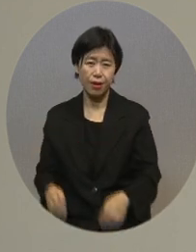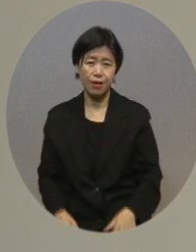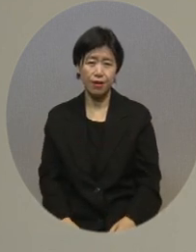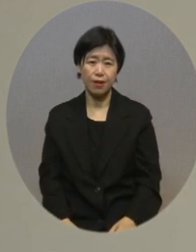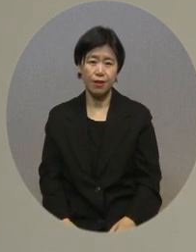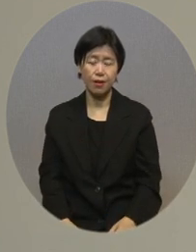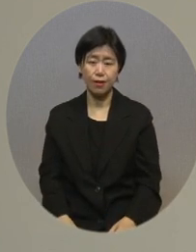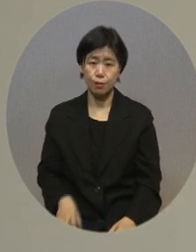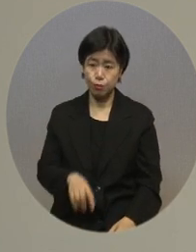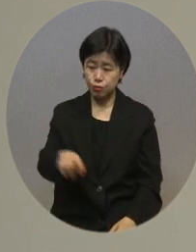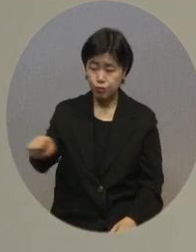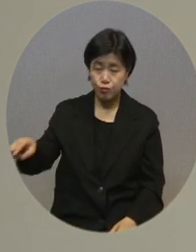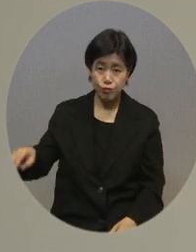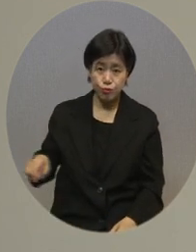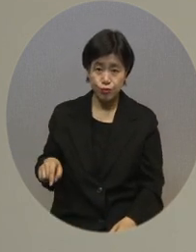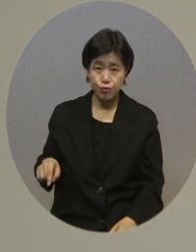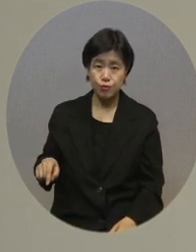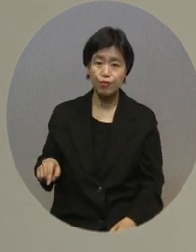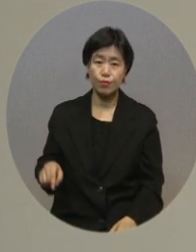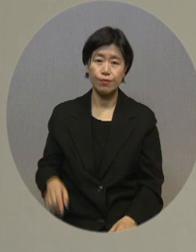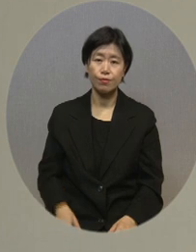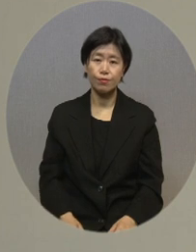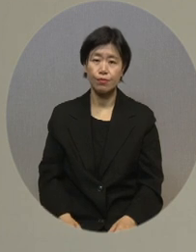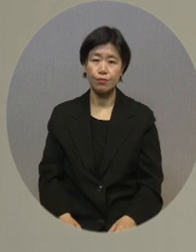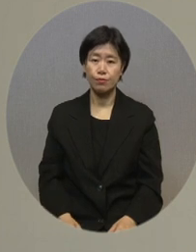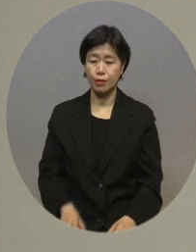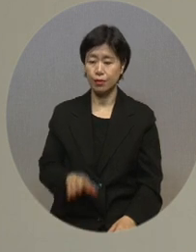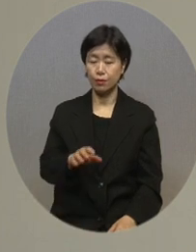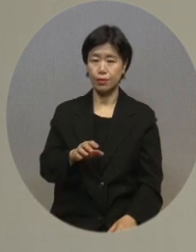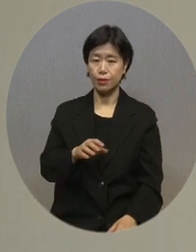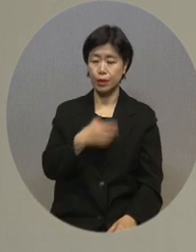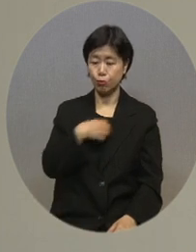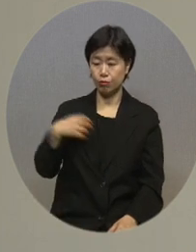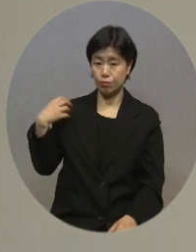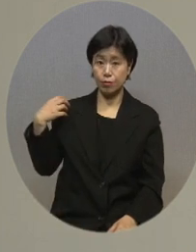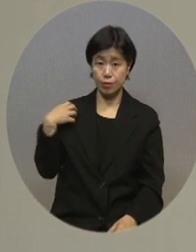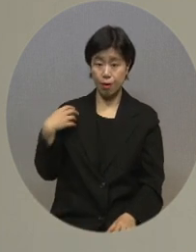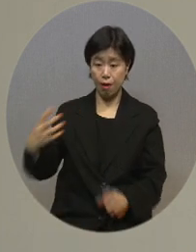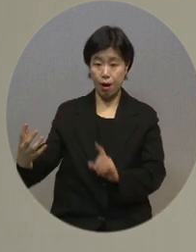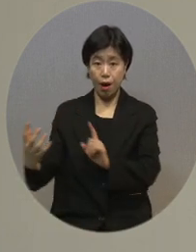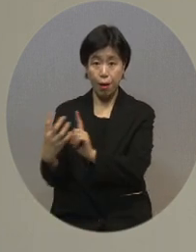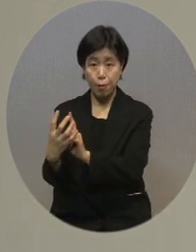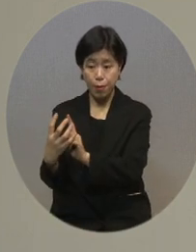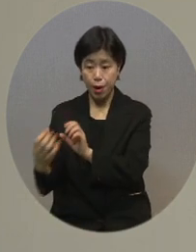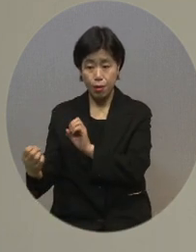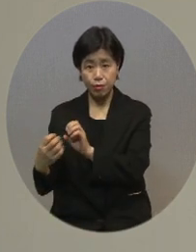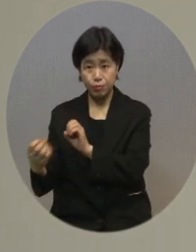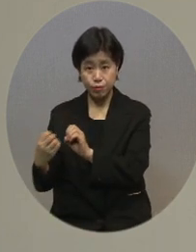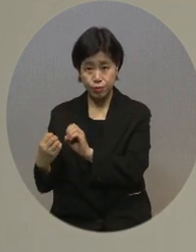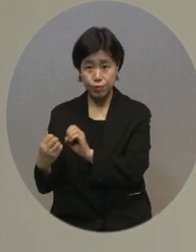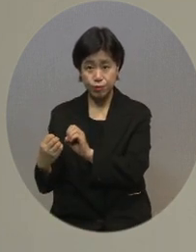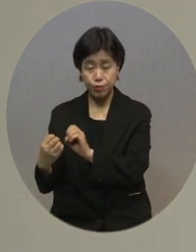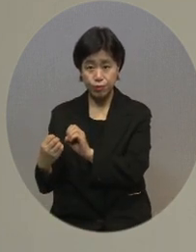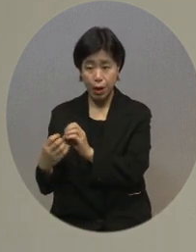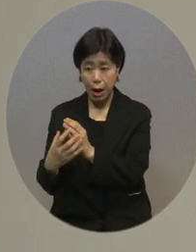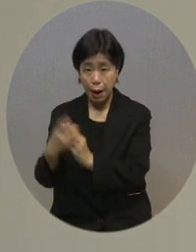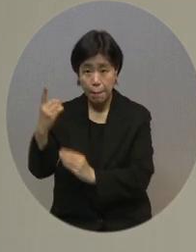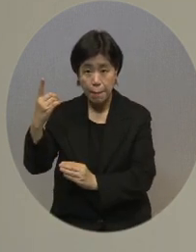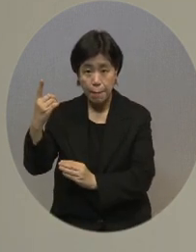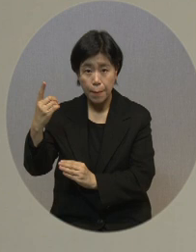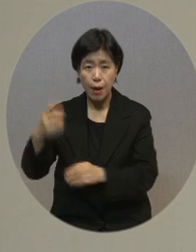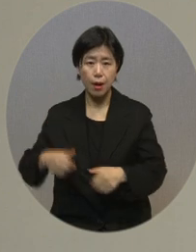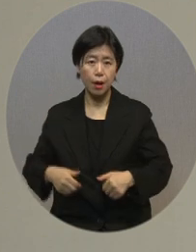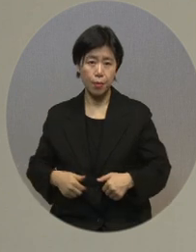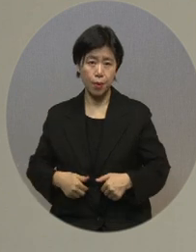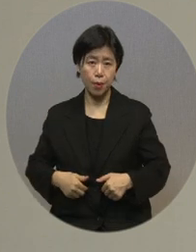그런 분들하고의 대화를 통해서 뭔가 합의를 만들어내야 되고 그 합의를 통해서 또 발전